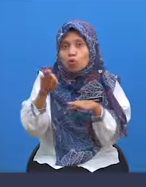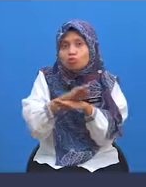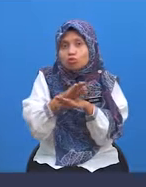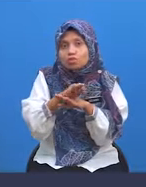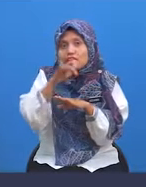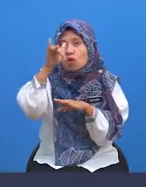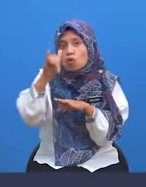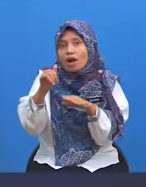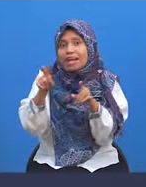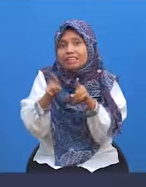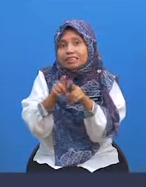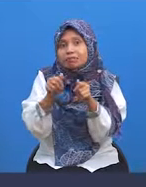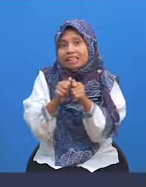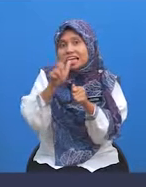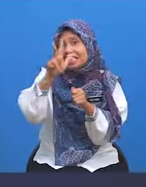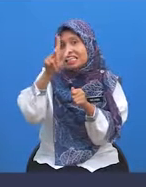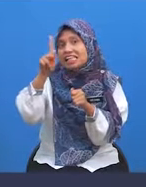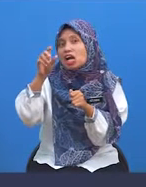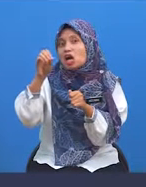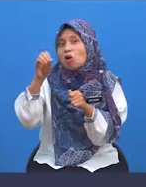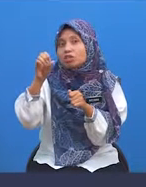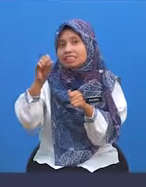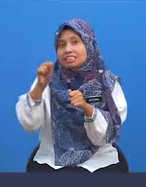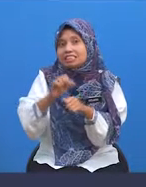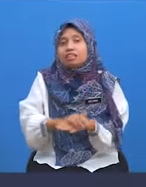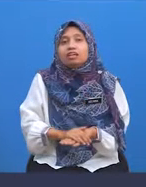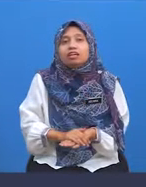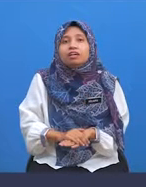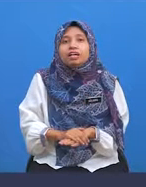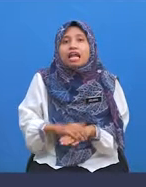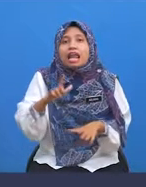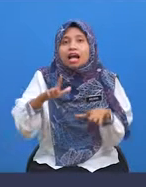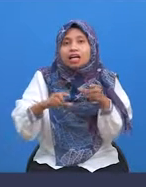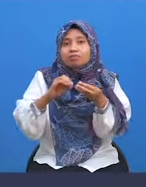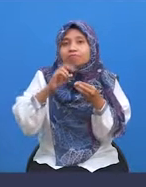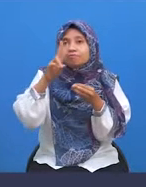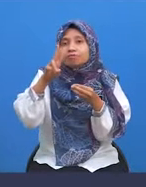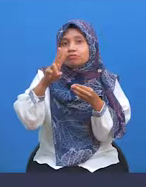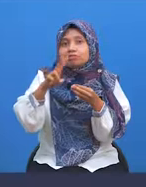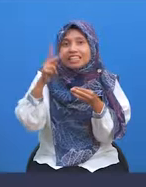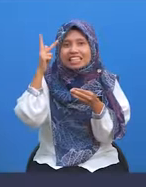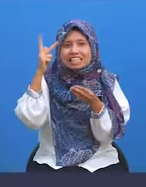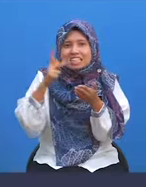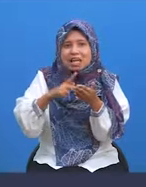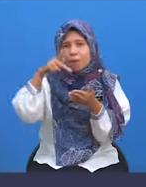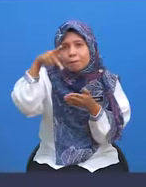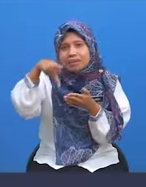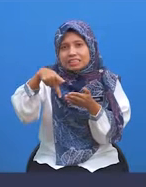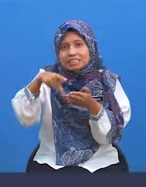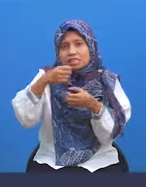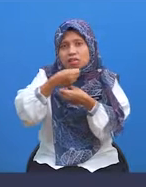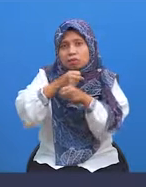dengan 3 cos theta. Langkah yang pertama, kena pasti bentuk graf